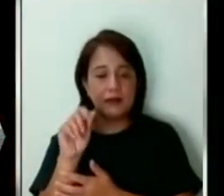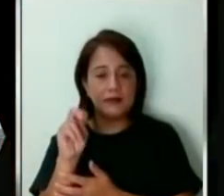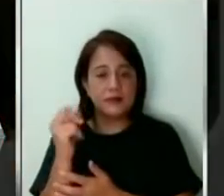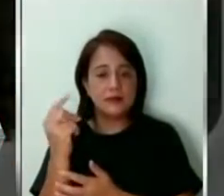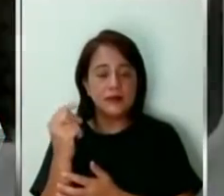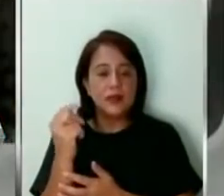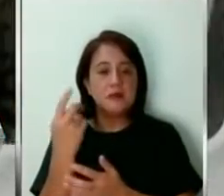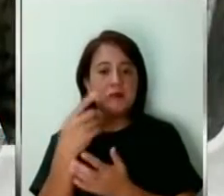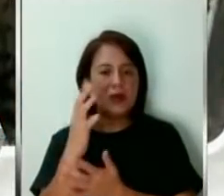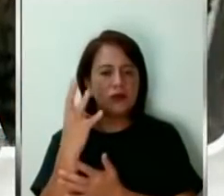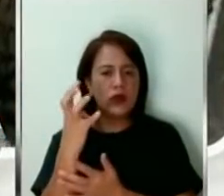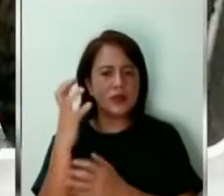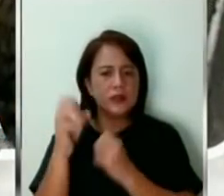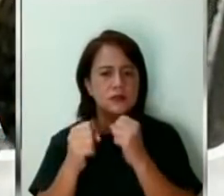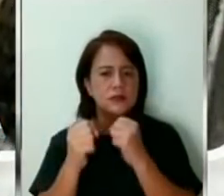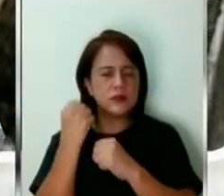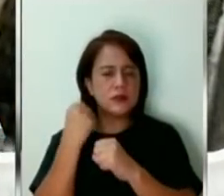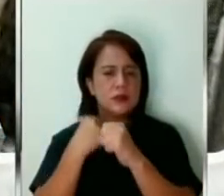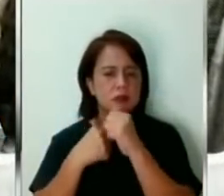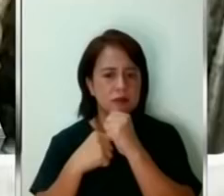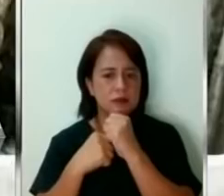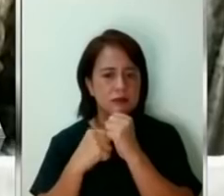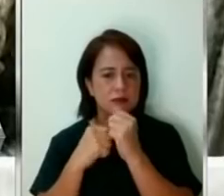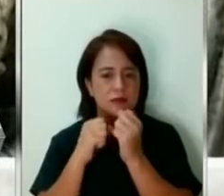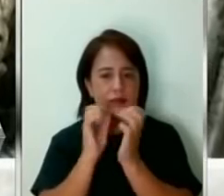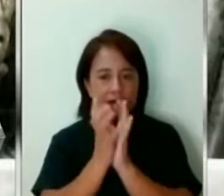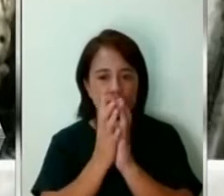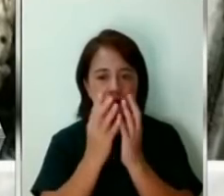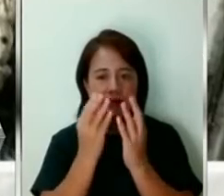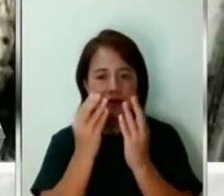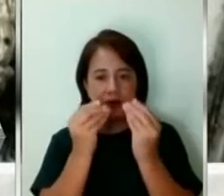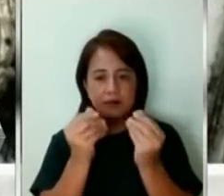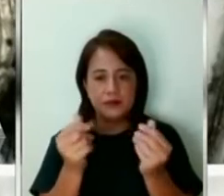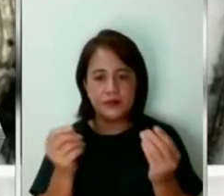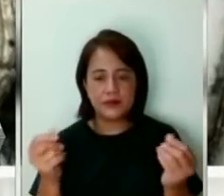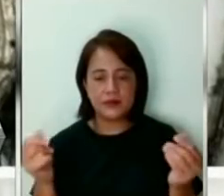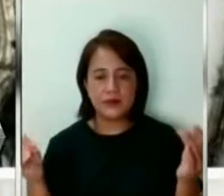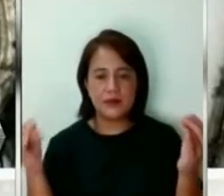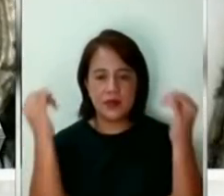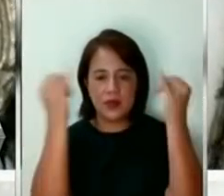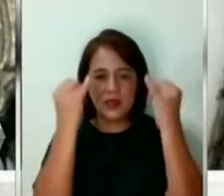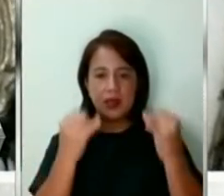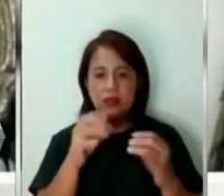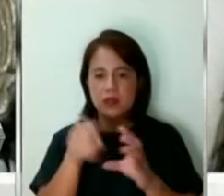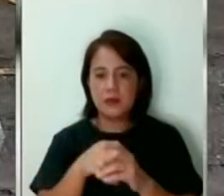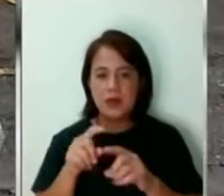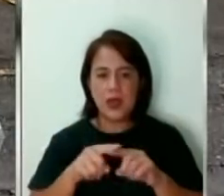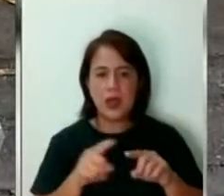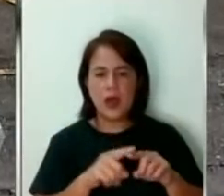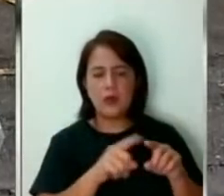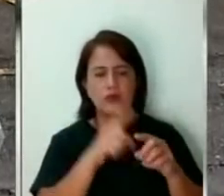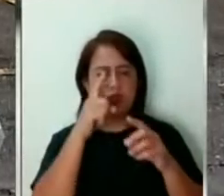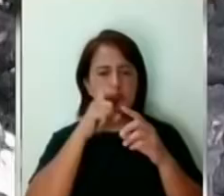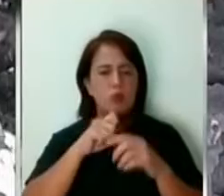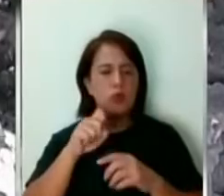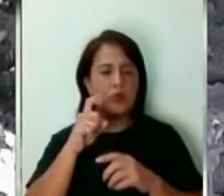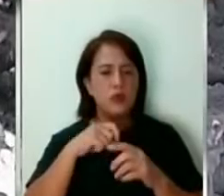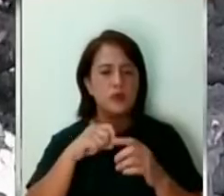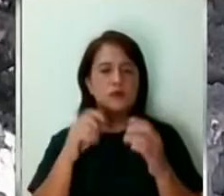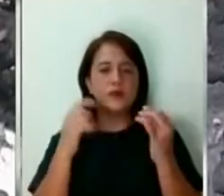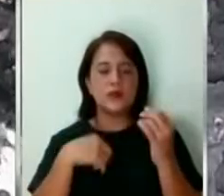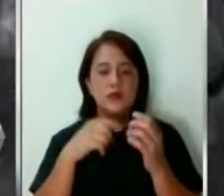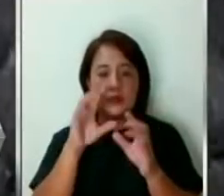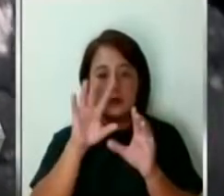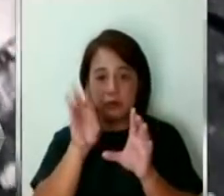400 taon, naabo na ang imahen. Kasama na ang maraming iba pang antigong imahen ng simbahan tulad ng krus na ito. Ilan